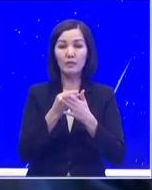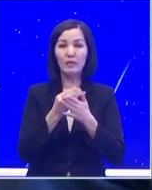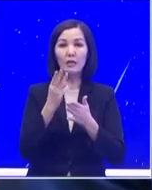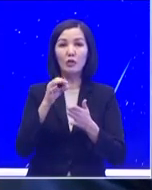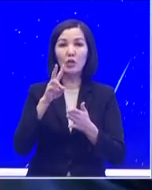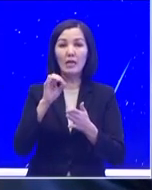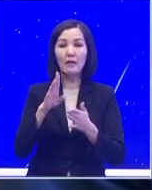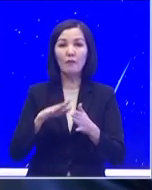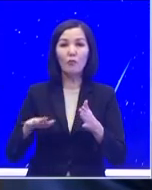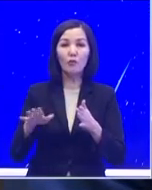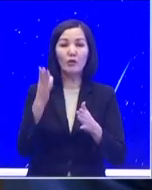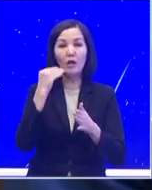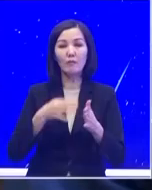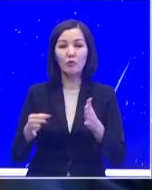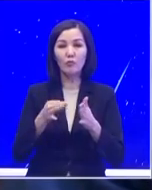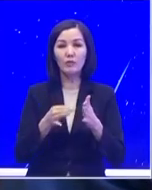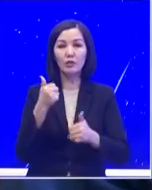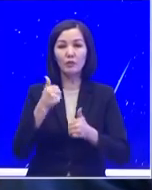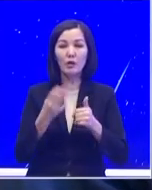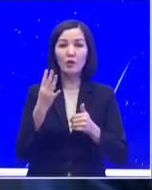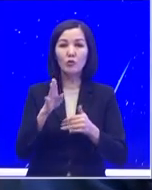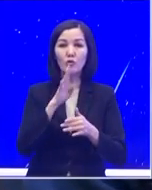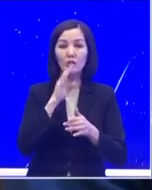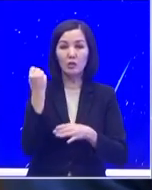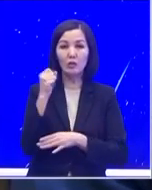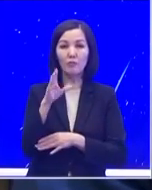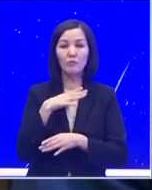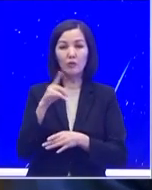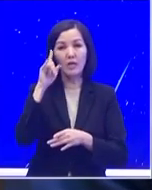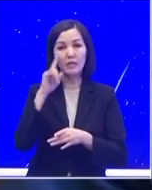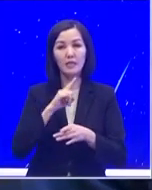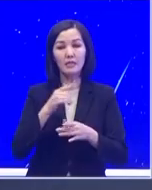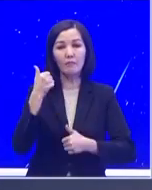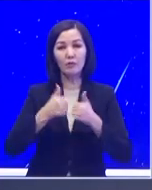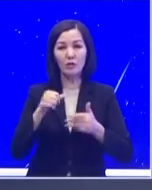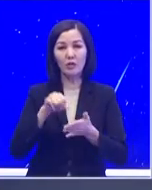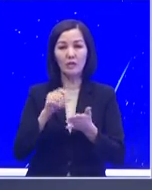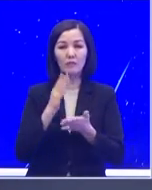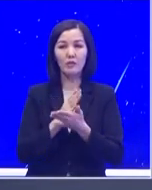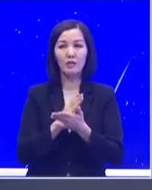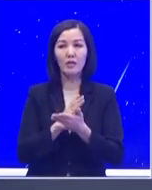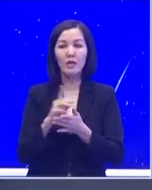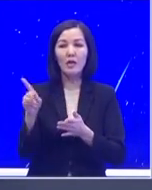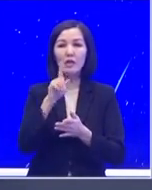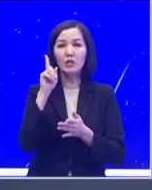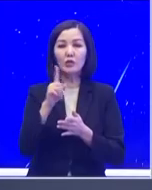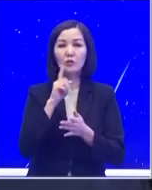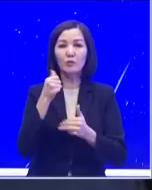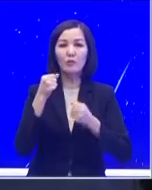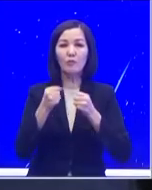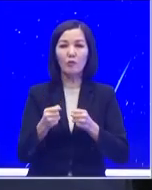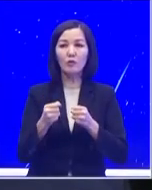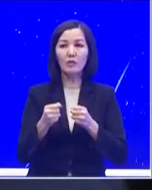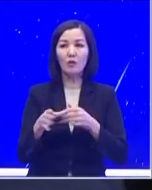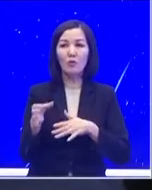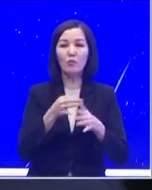өзінен Алматы облысы чемпионатында 4 қызымыз чемпион болды. Қазір Қазақстан біріншілігіне қатысып жатыр. Жасөспірімдер арасындағы бокстан